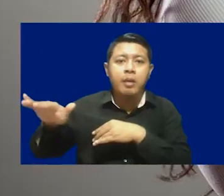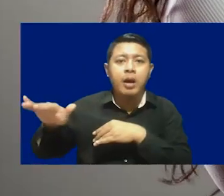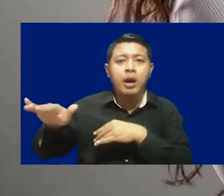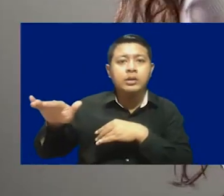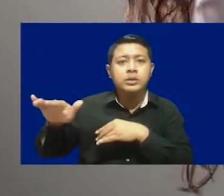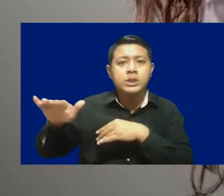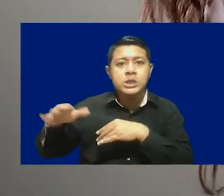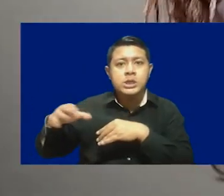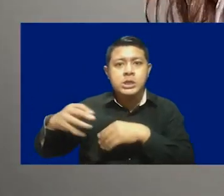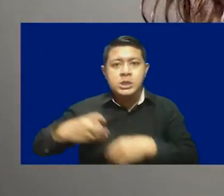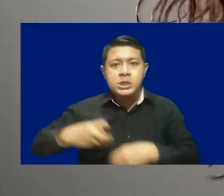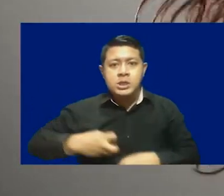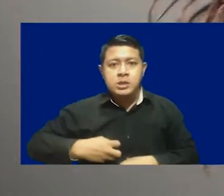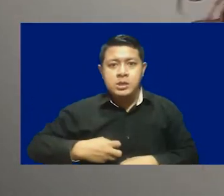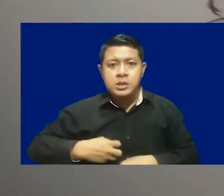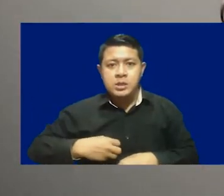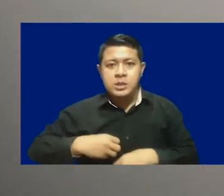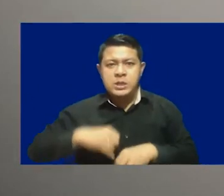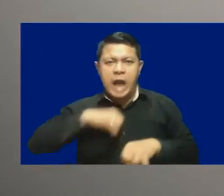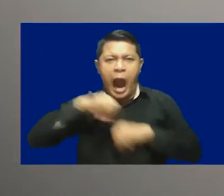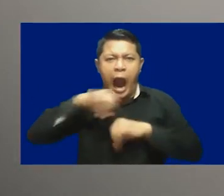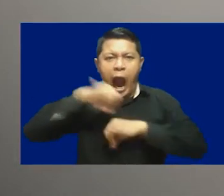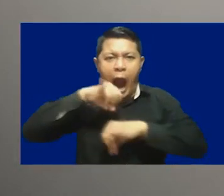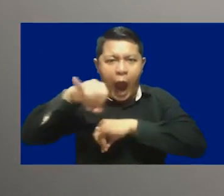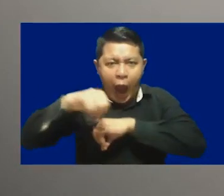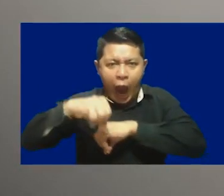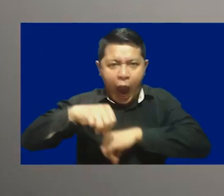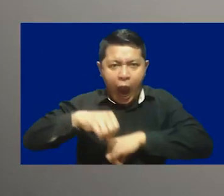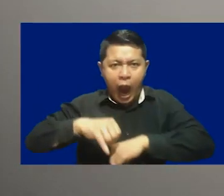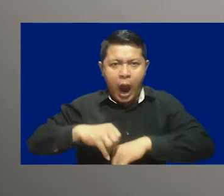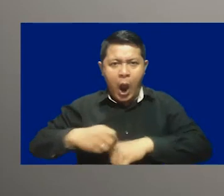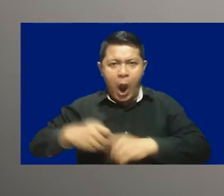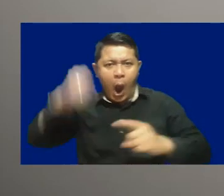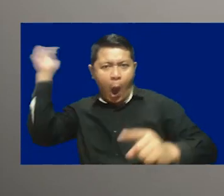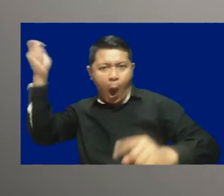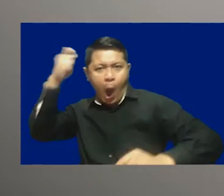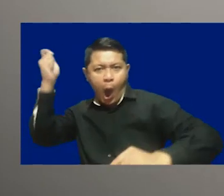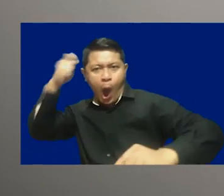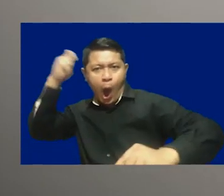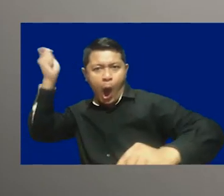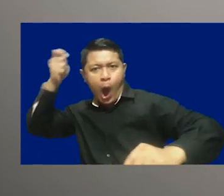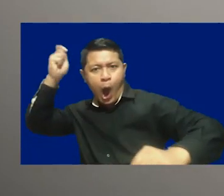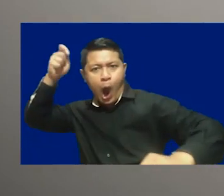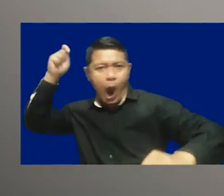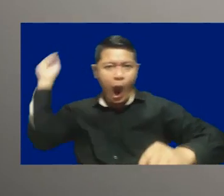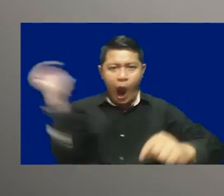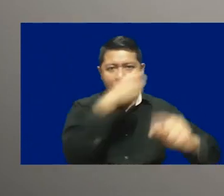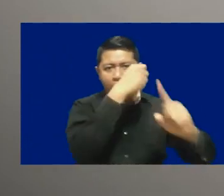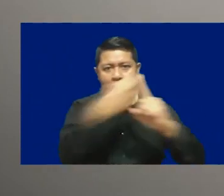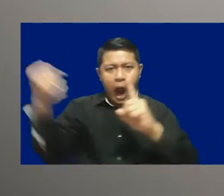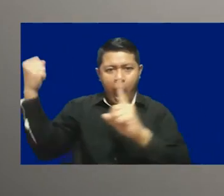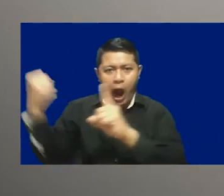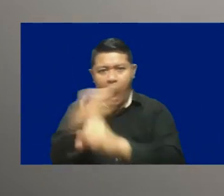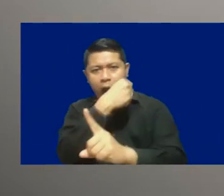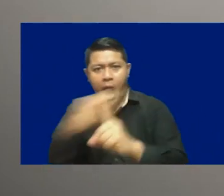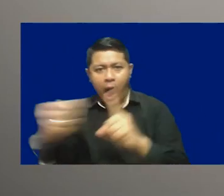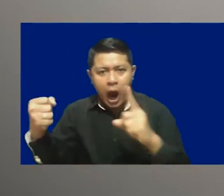Dan akhirnya bisa menjadi seorang remaja yang agresif dan emosional. Tawuran,